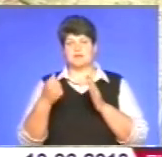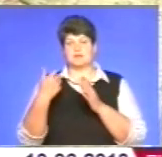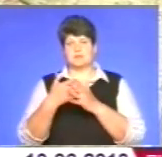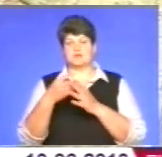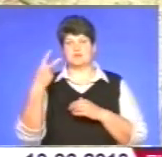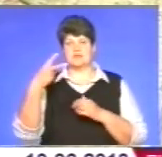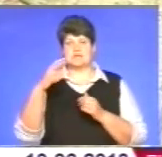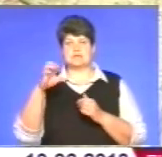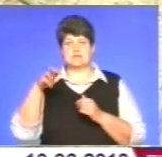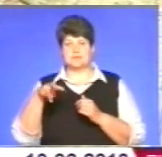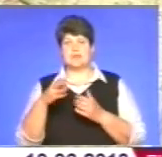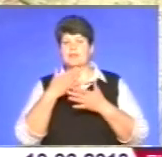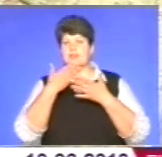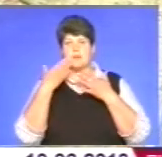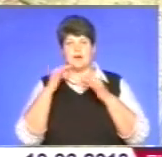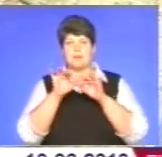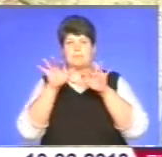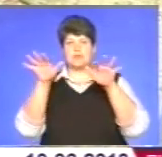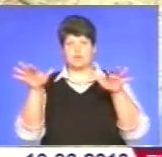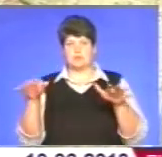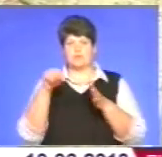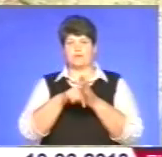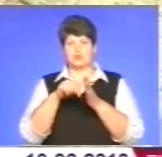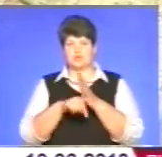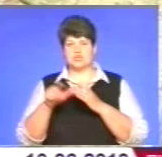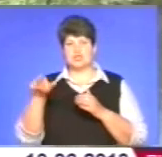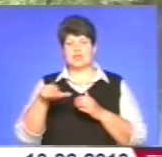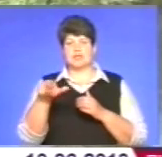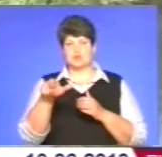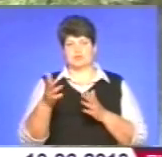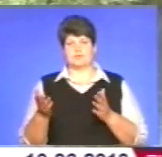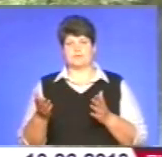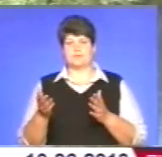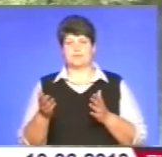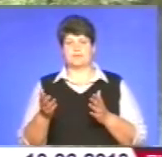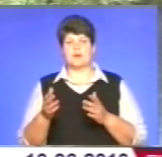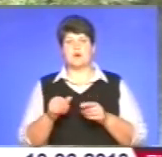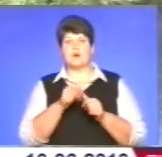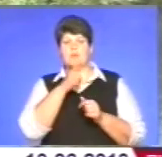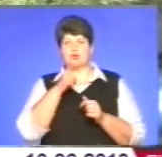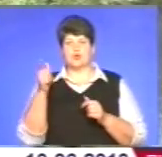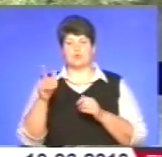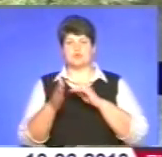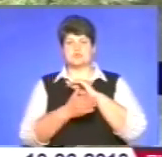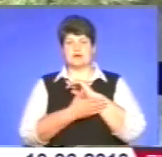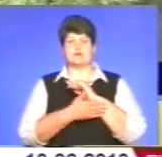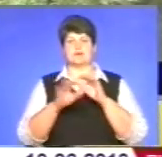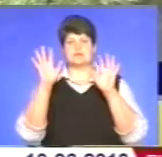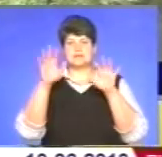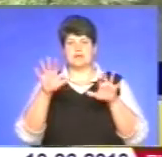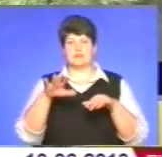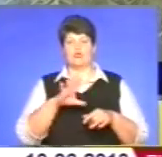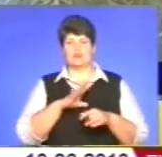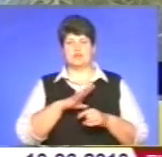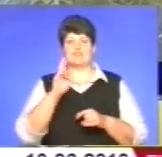сантиметрів, немає підтоплень ні внутрішніх річок басейну річки Дністер. Протягом останніх злив були невеликі локальні паводки у Кременецькому